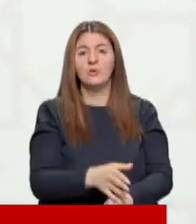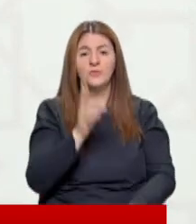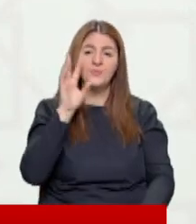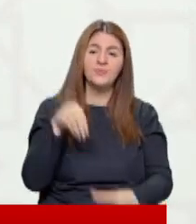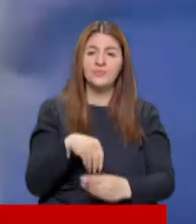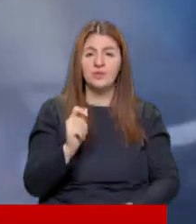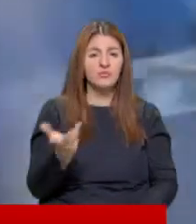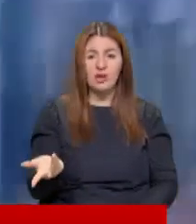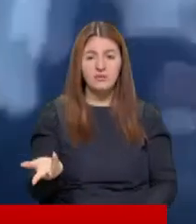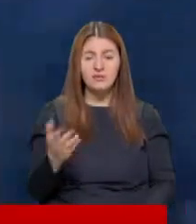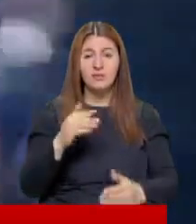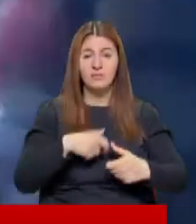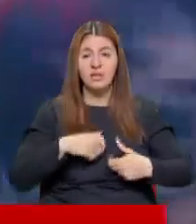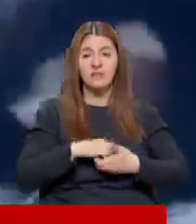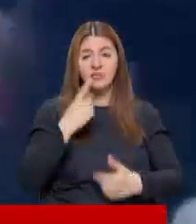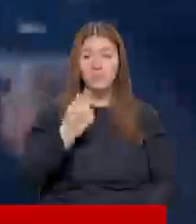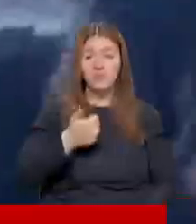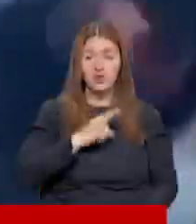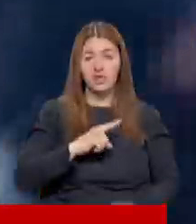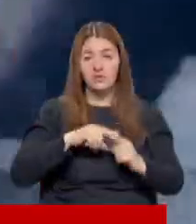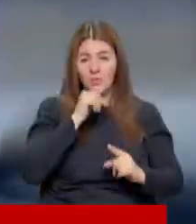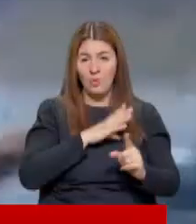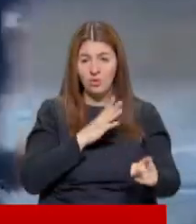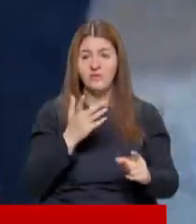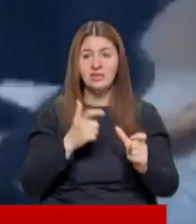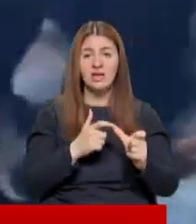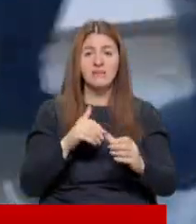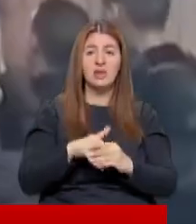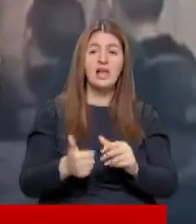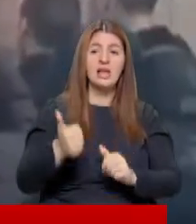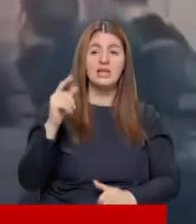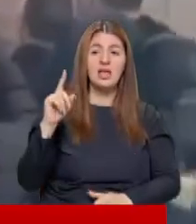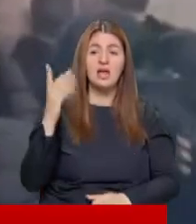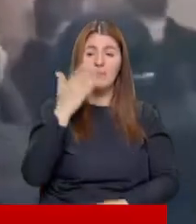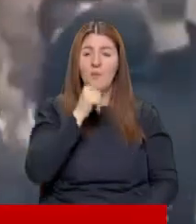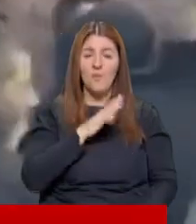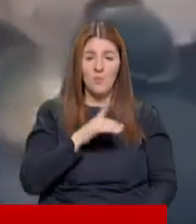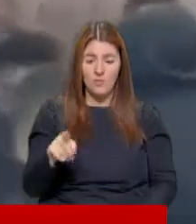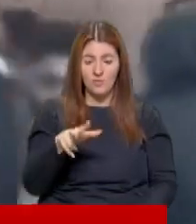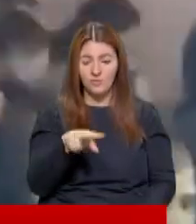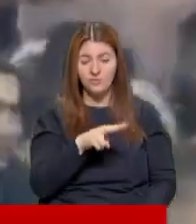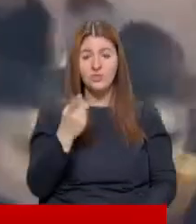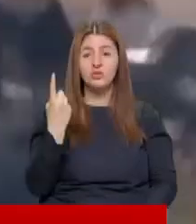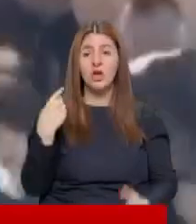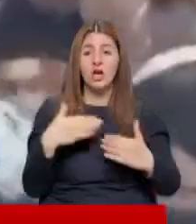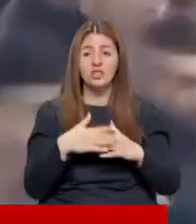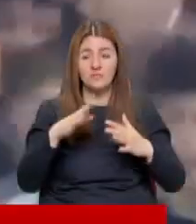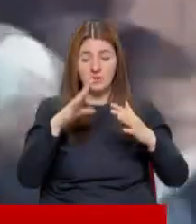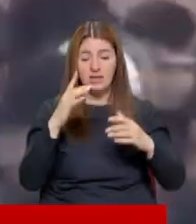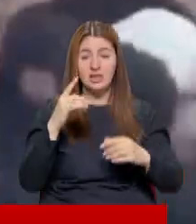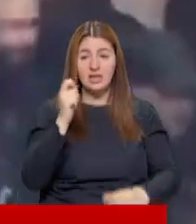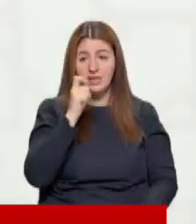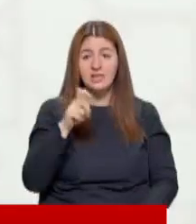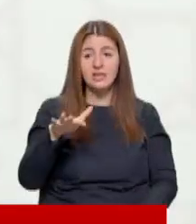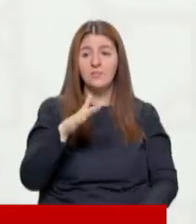son vereceğiz? Millet İttifakı Cumhurbaşkanı adayı Kemal Kılıçdaroğlu ve Saadet Partisi lideri Temel Karamollaoğlu dün akşam İslam ülkeleri büyükelçiler